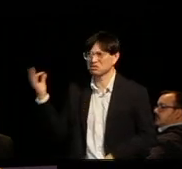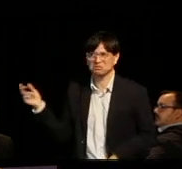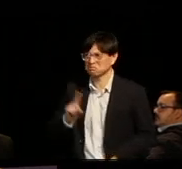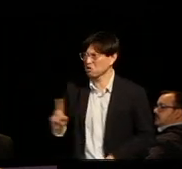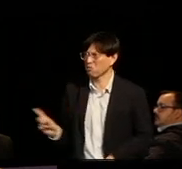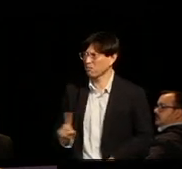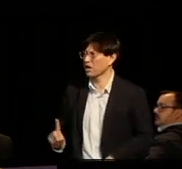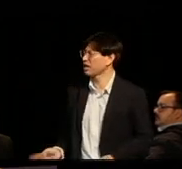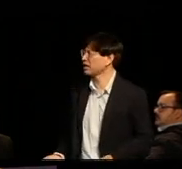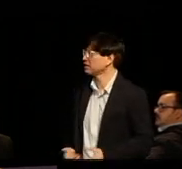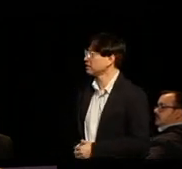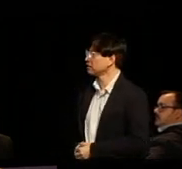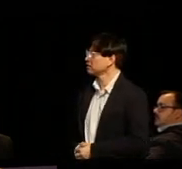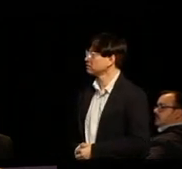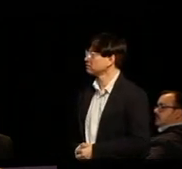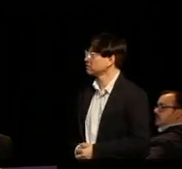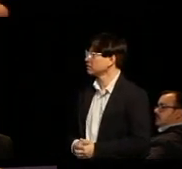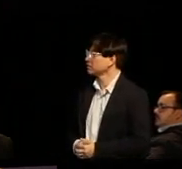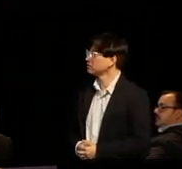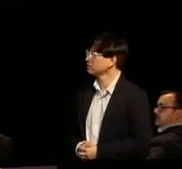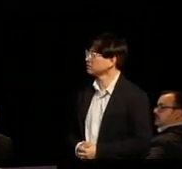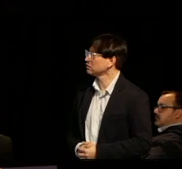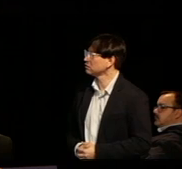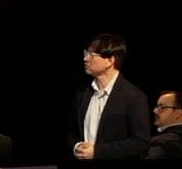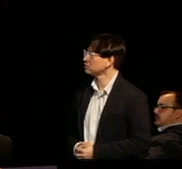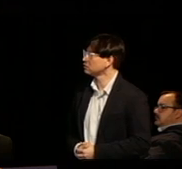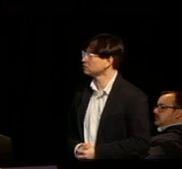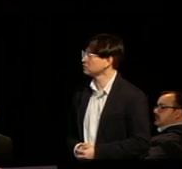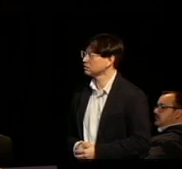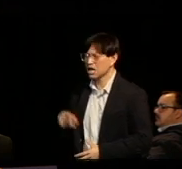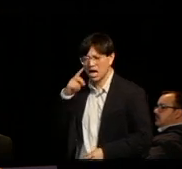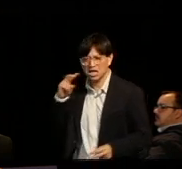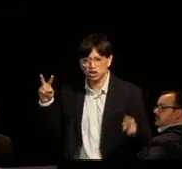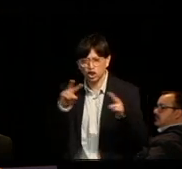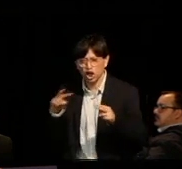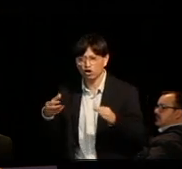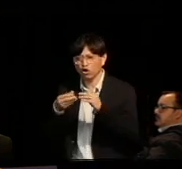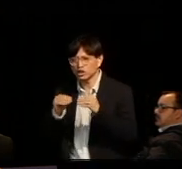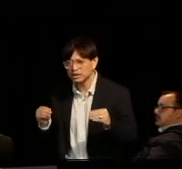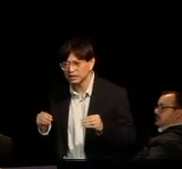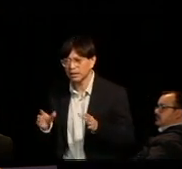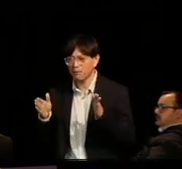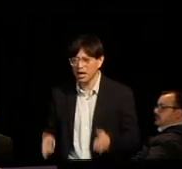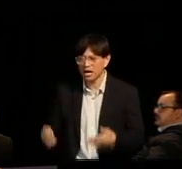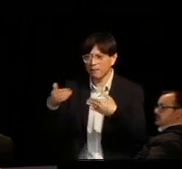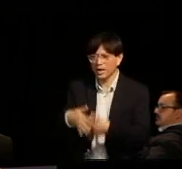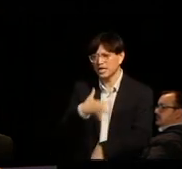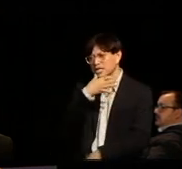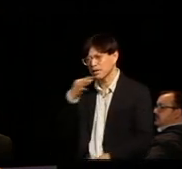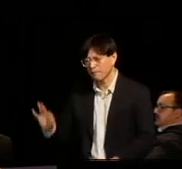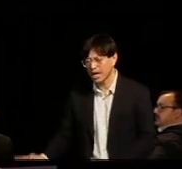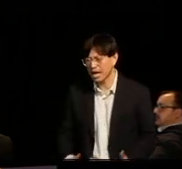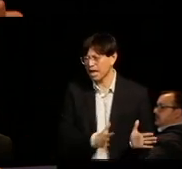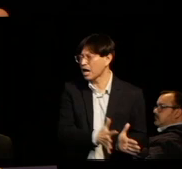chiaro che io faccio come Cate ista come come sacerdote così cerco di preparare degli ambienti che siano belli che siano confortevoli